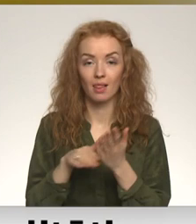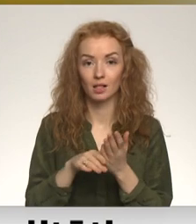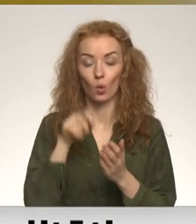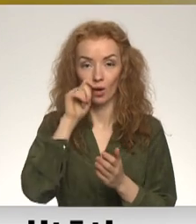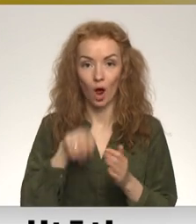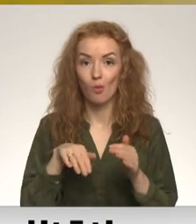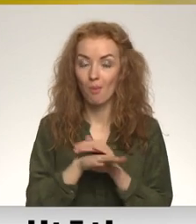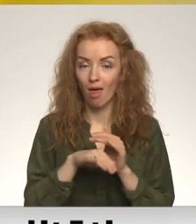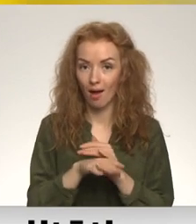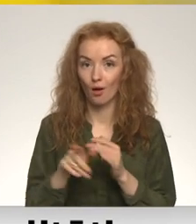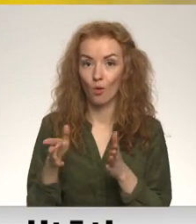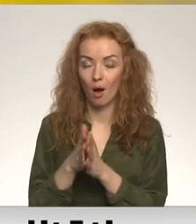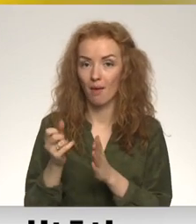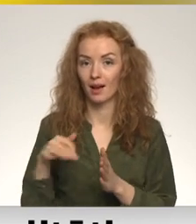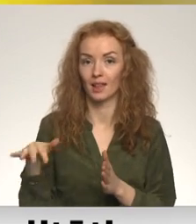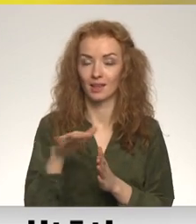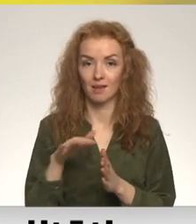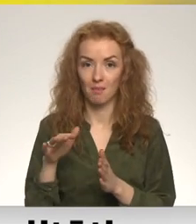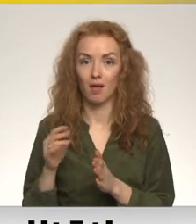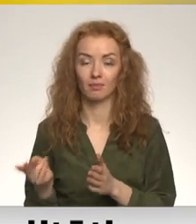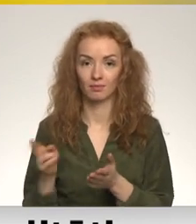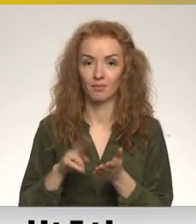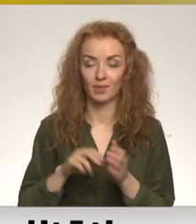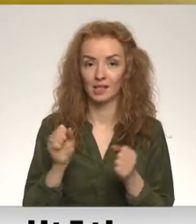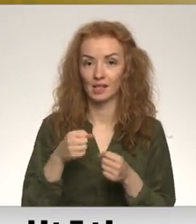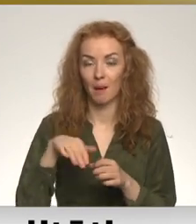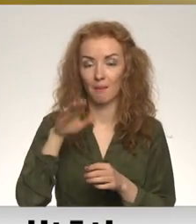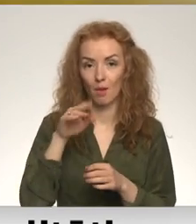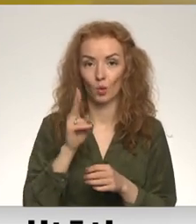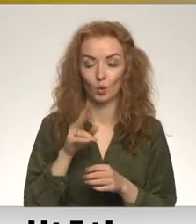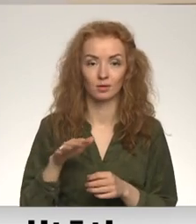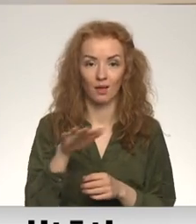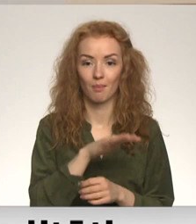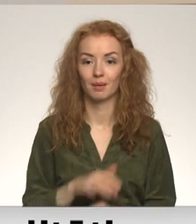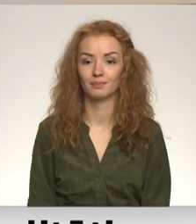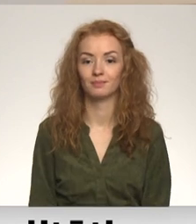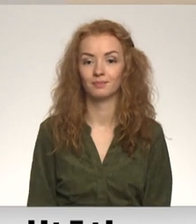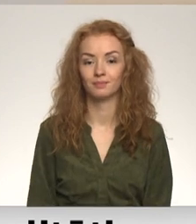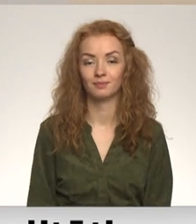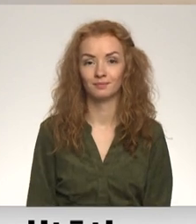bēgle, kura kopā ar ģimeni mieru un patvērumu radusi Ziemeļu Kurzemes piekrastē.